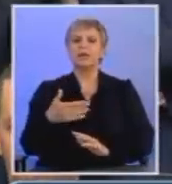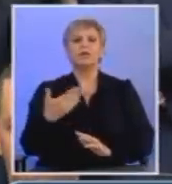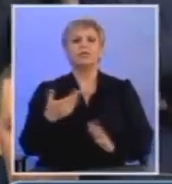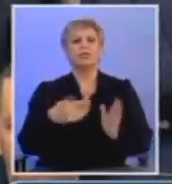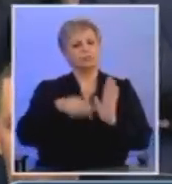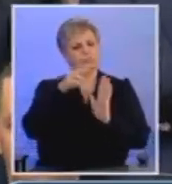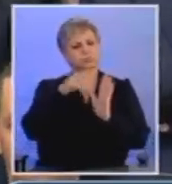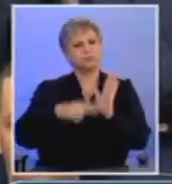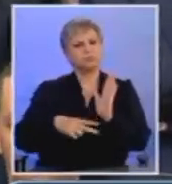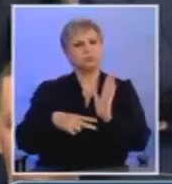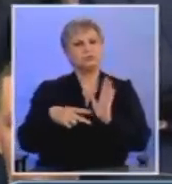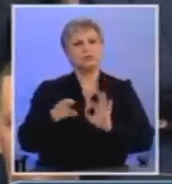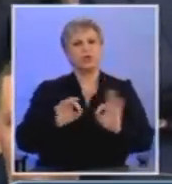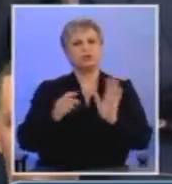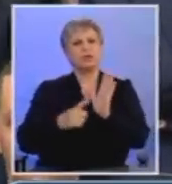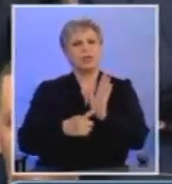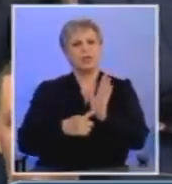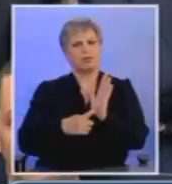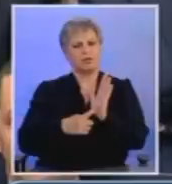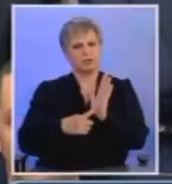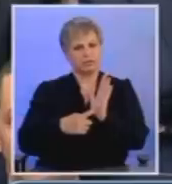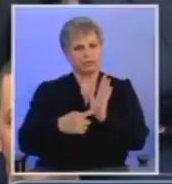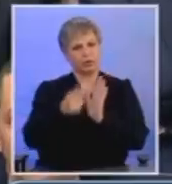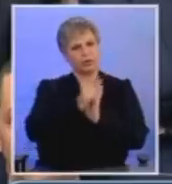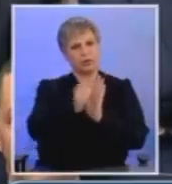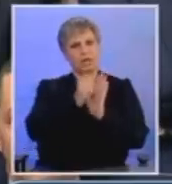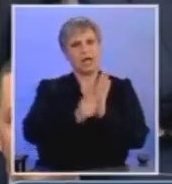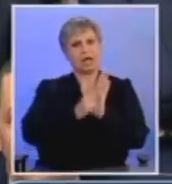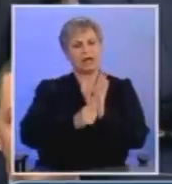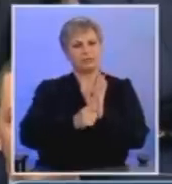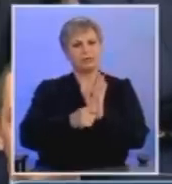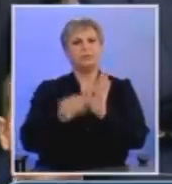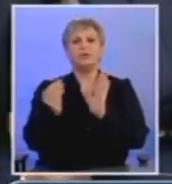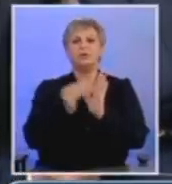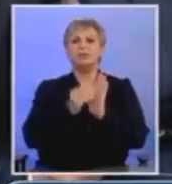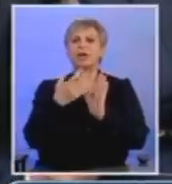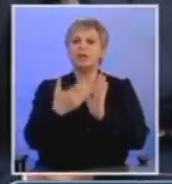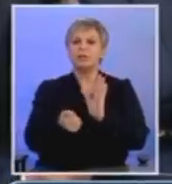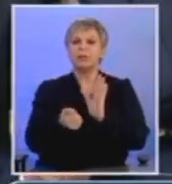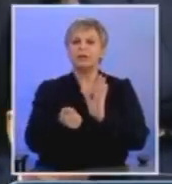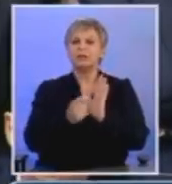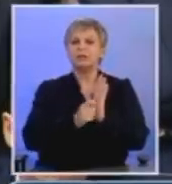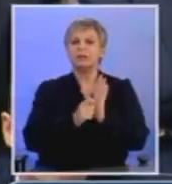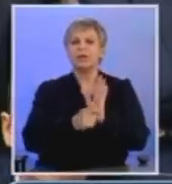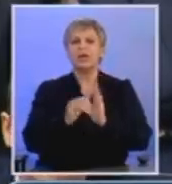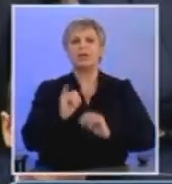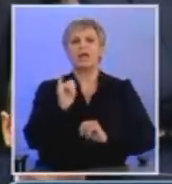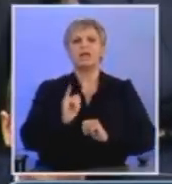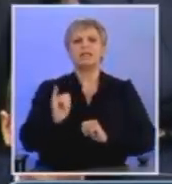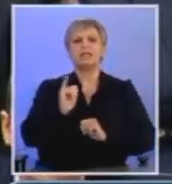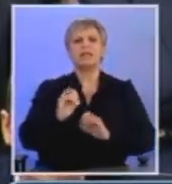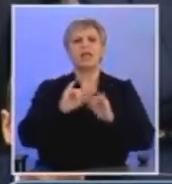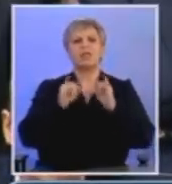περιλαμβάνει το νομοθέτημα αυτό είναι και ένα ίδρυμα το οποίο καταρχάς είπα να είναι